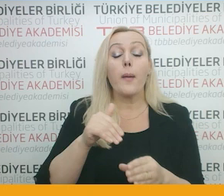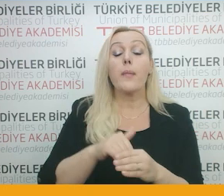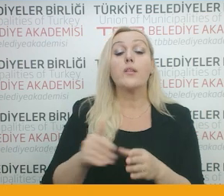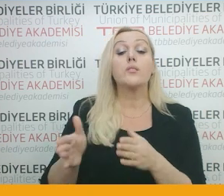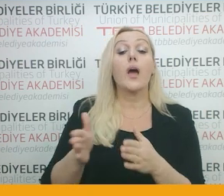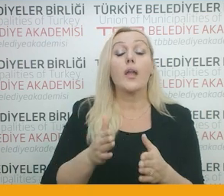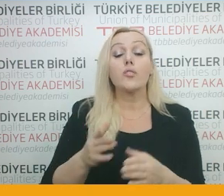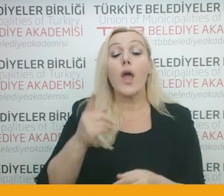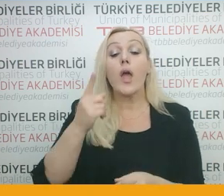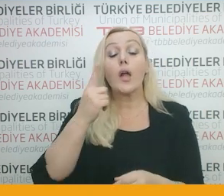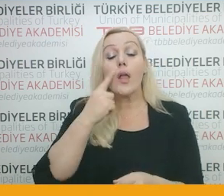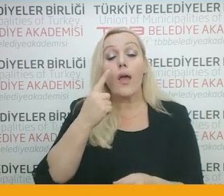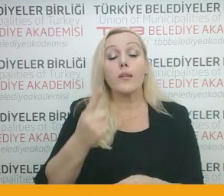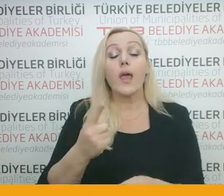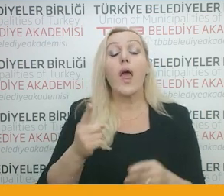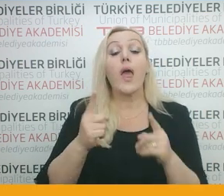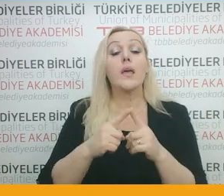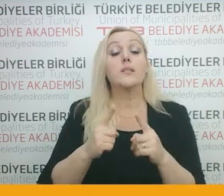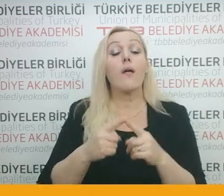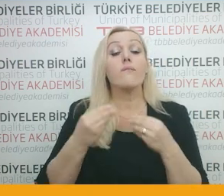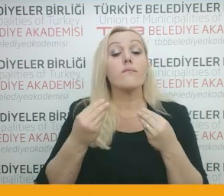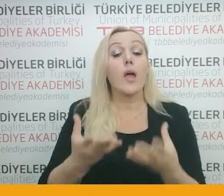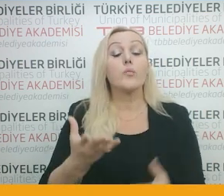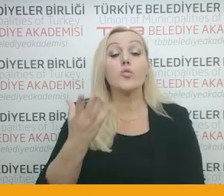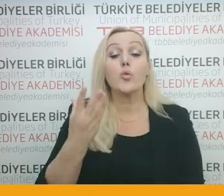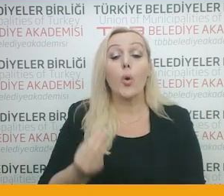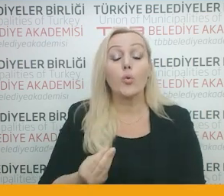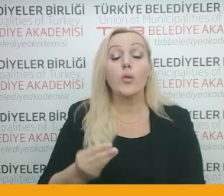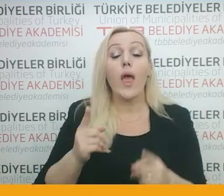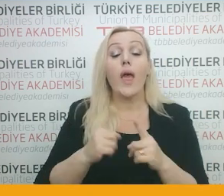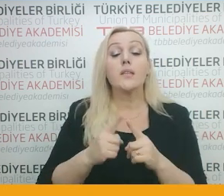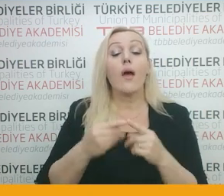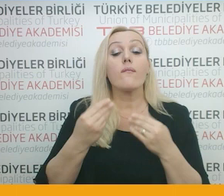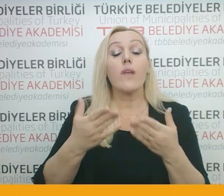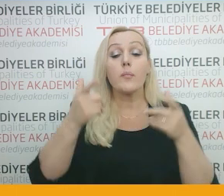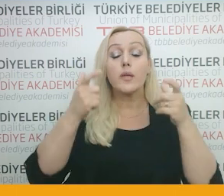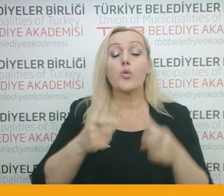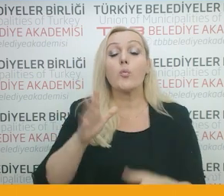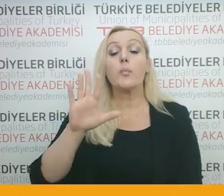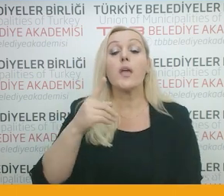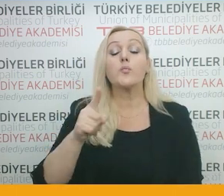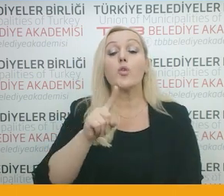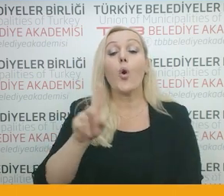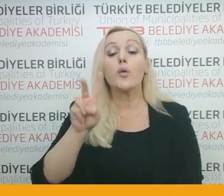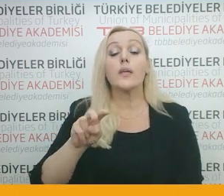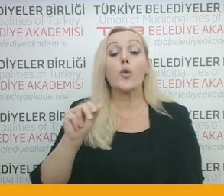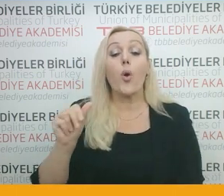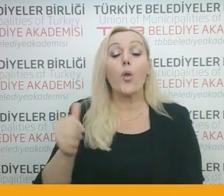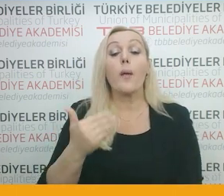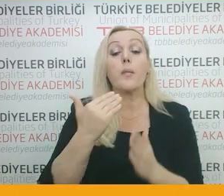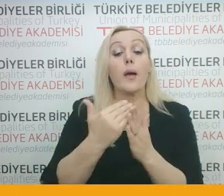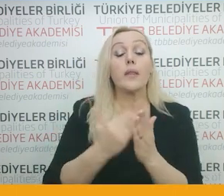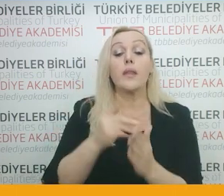aracılığıyla da kamuoyuna hesap vermiş oluyoruz. Hesap verme sorumluluğu da 5018'in önemli